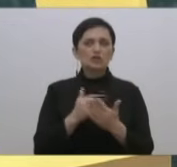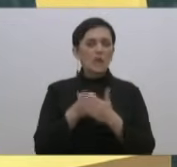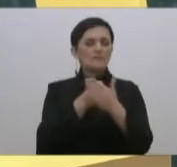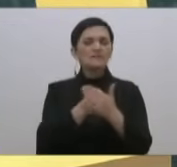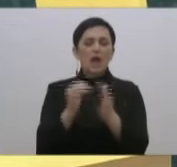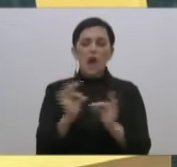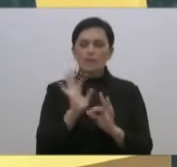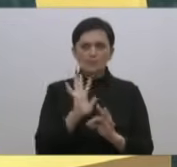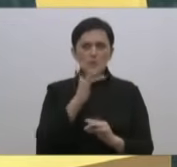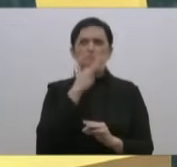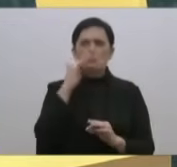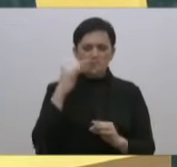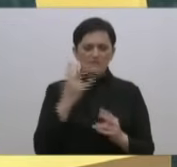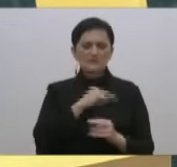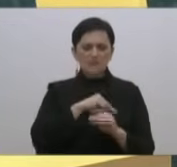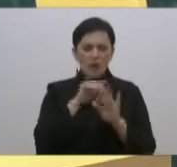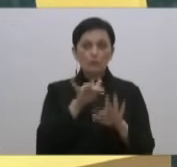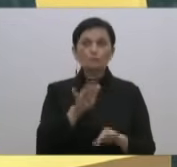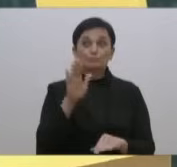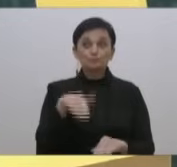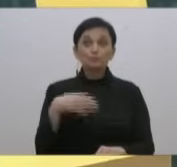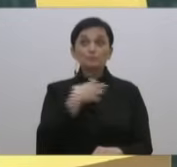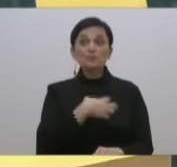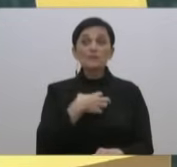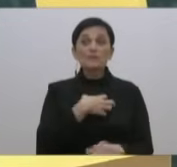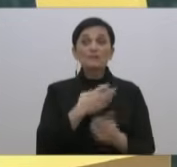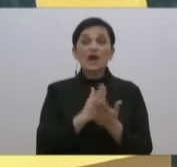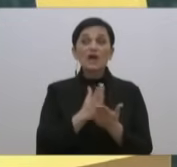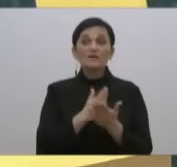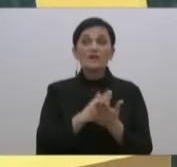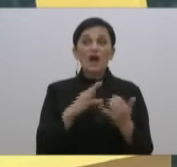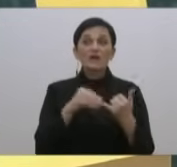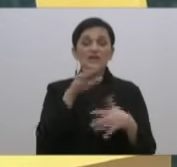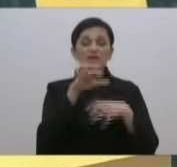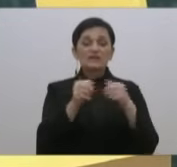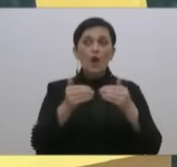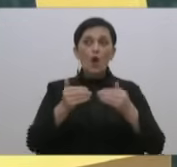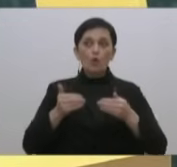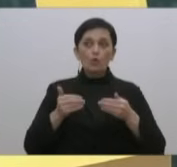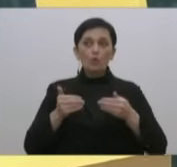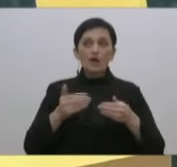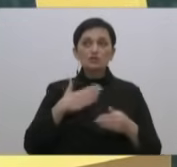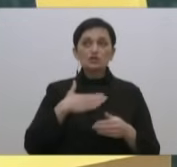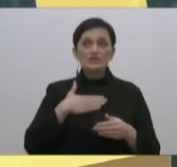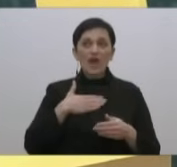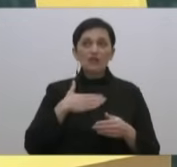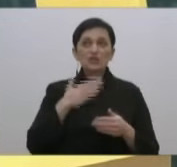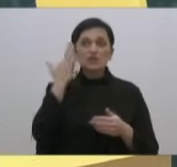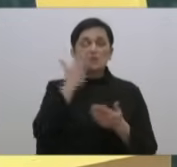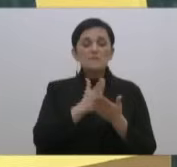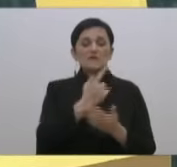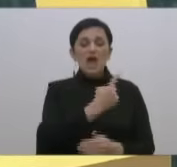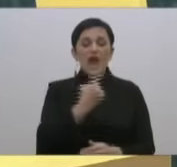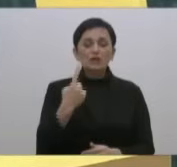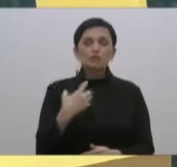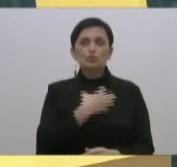მისაღწევი აღარაფერია. რა თქმა უნდა, ბევრია სამუშაო. თუმცა მთავარი, რა თქმა უნდა, ეს არის დეოკუპაცია და ჩვენი მიზნის